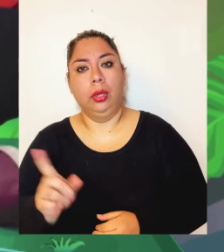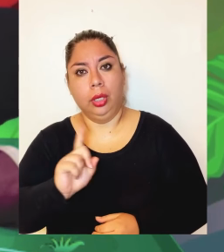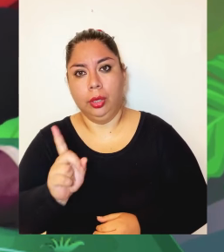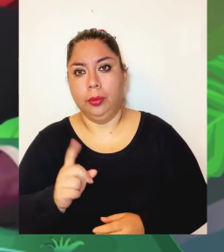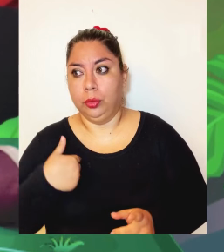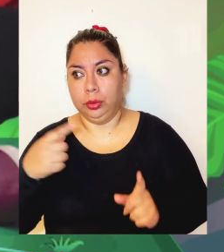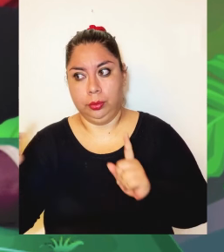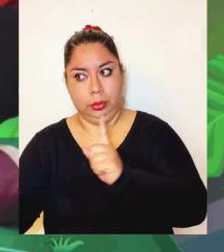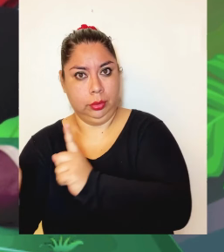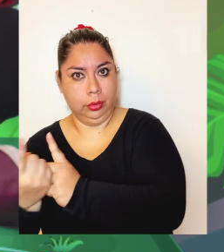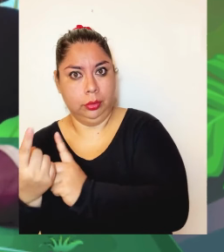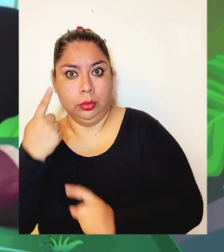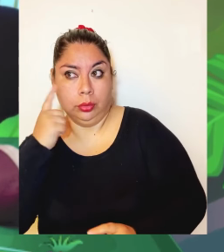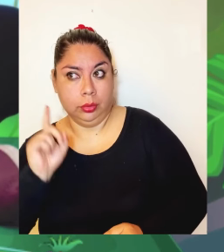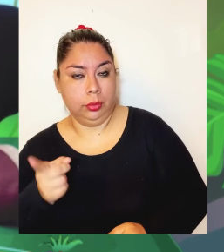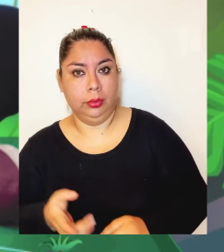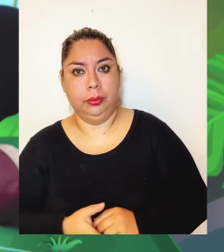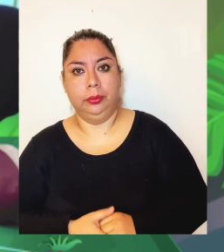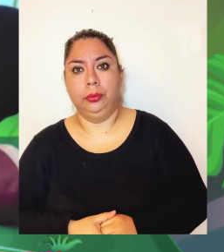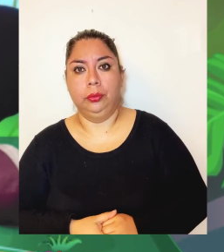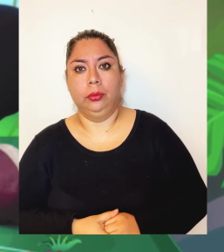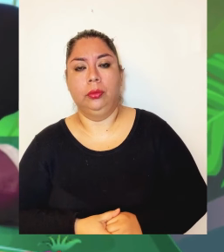nicha y pascho.